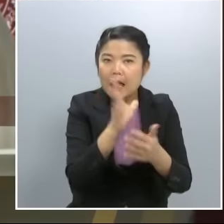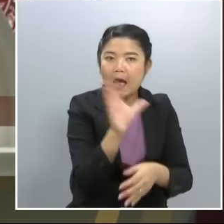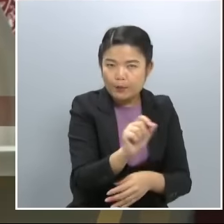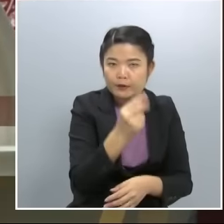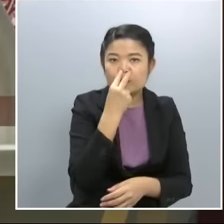อ่ะ